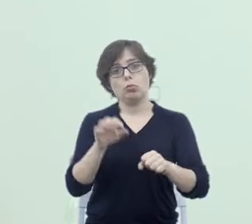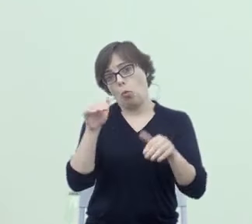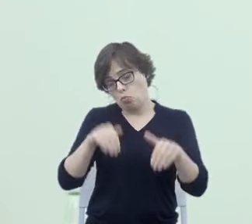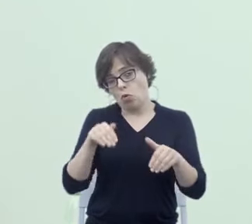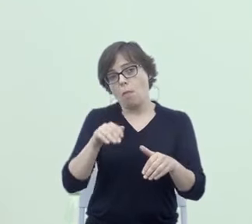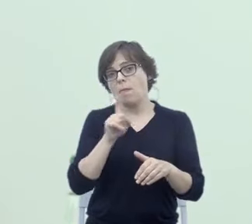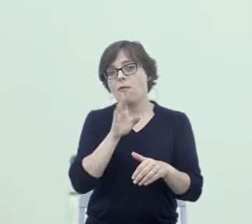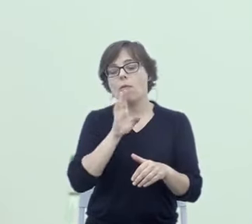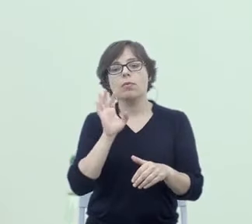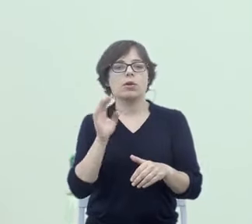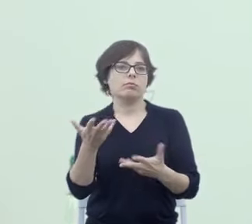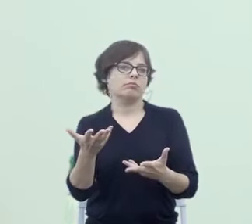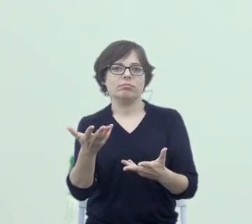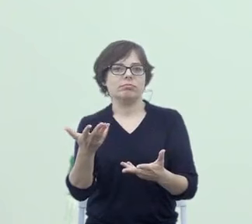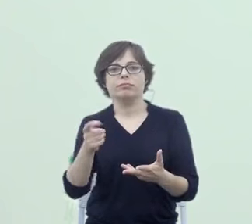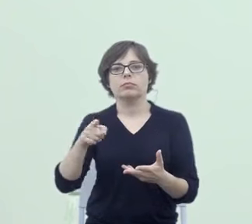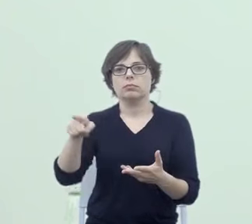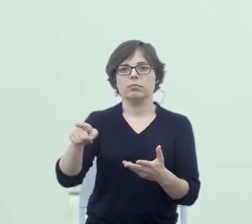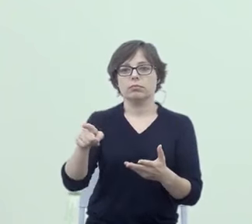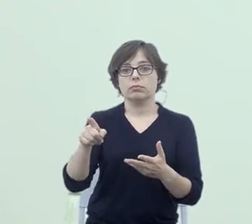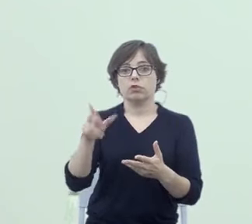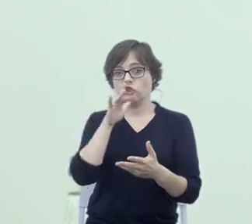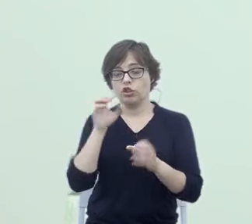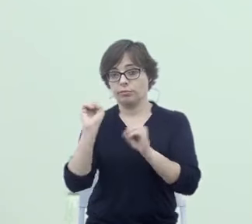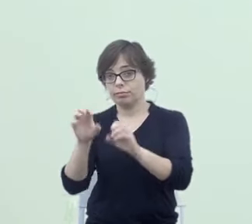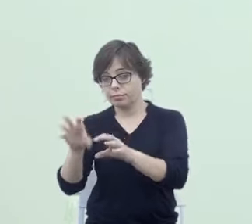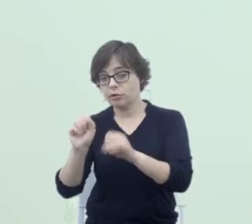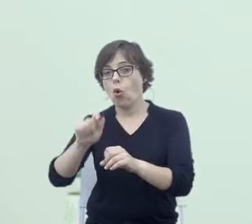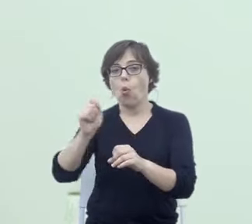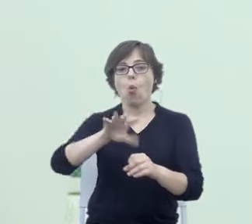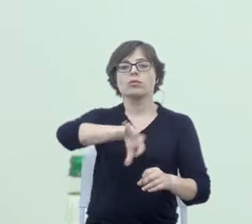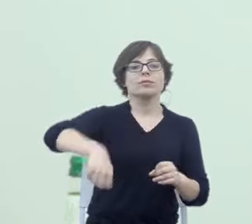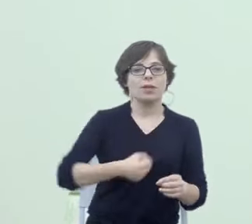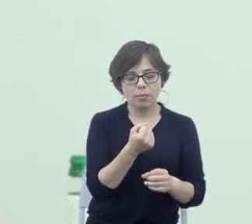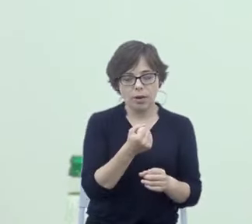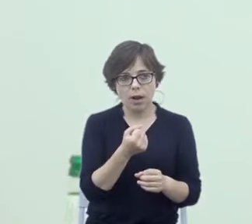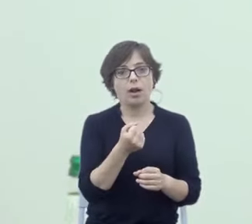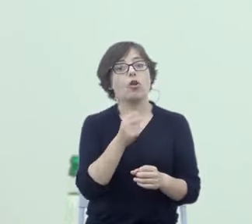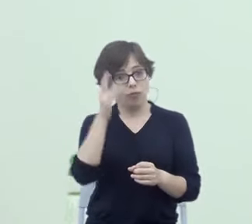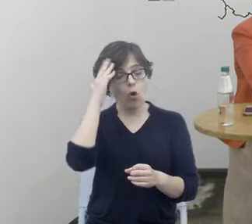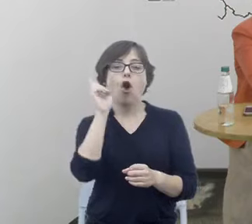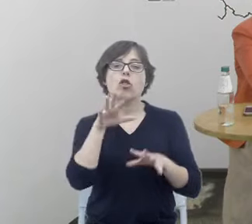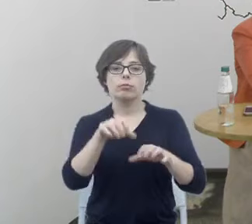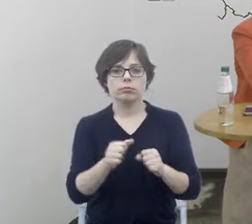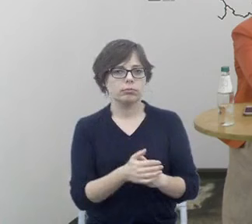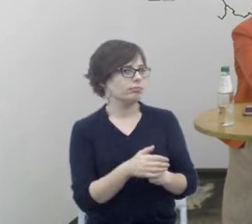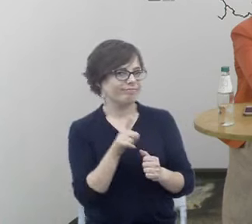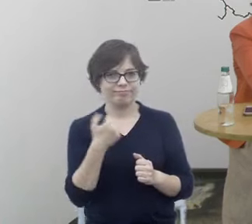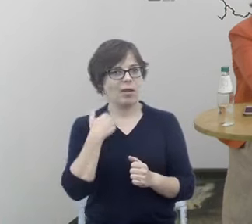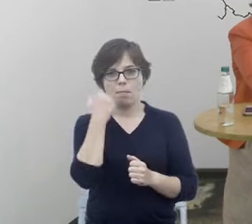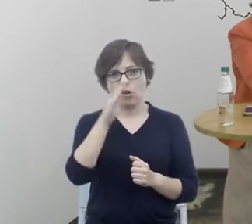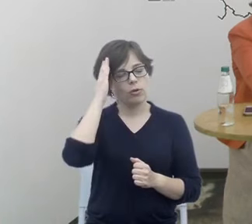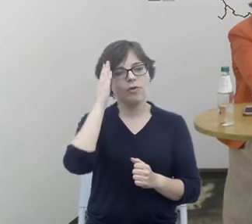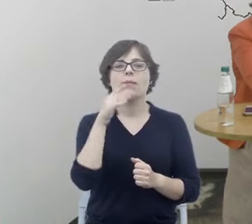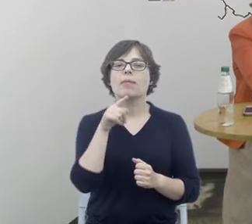chyba zostały zabrane przez mieszkańców, zostały znalezione. Doskonale to wiemy na przykładzie Radziłowa. W Jedwabnym